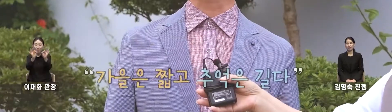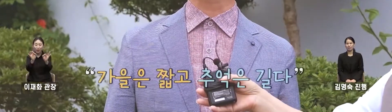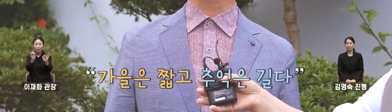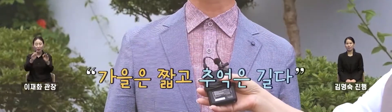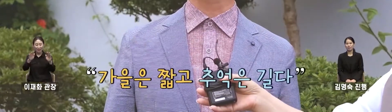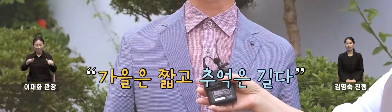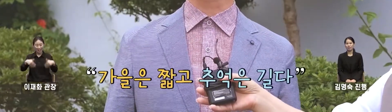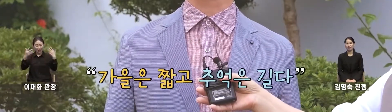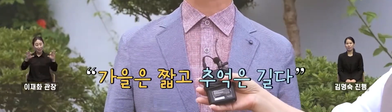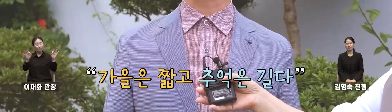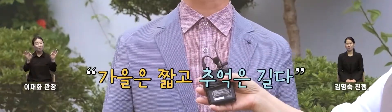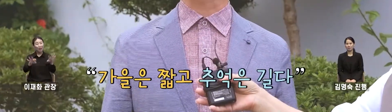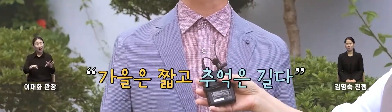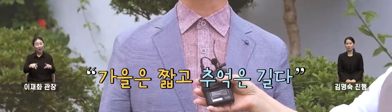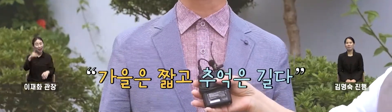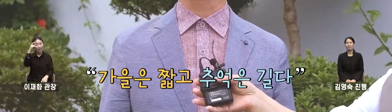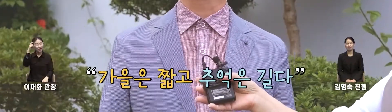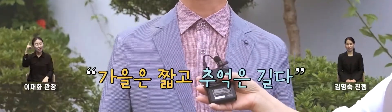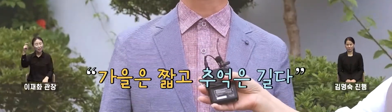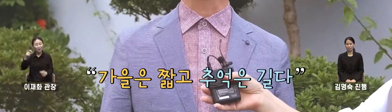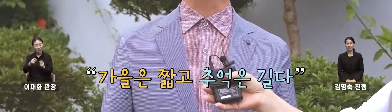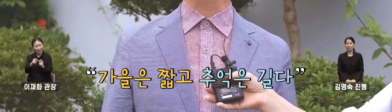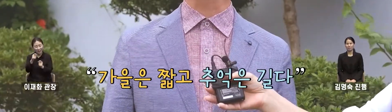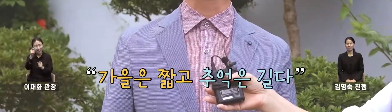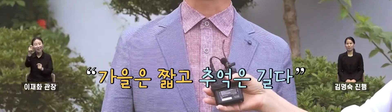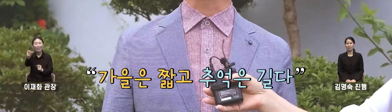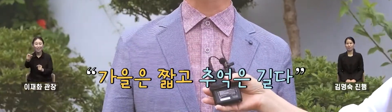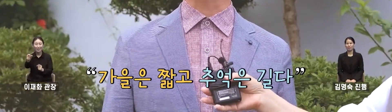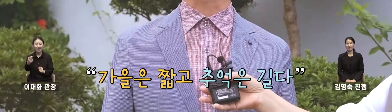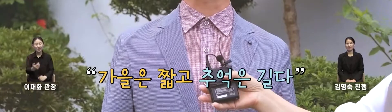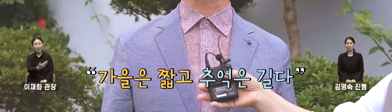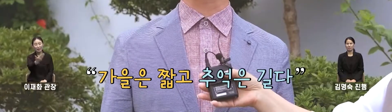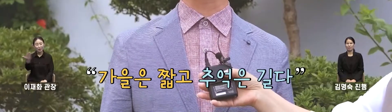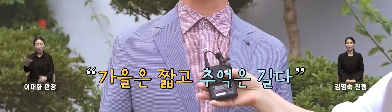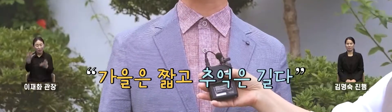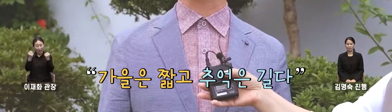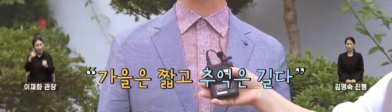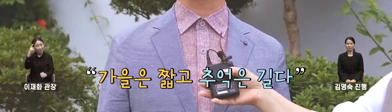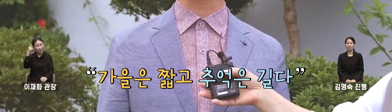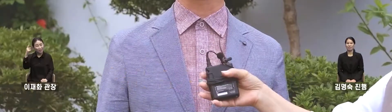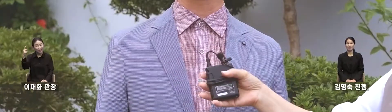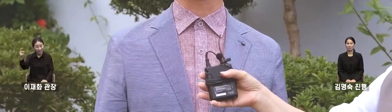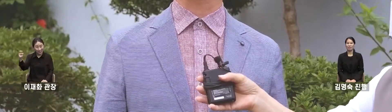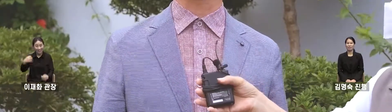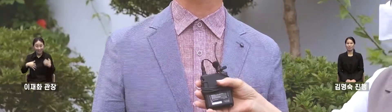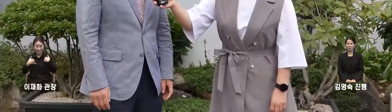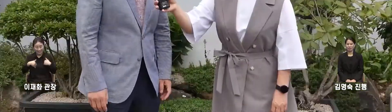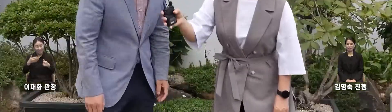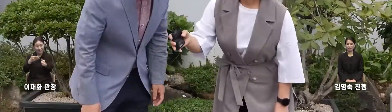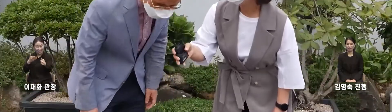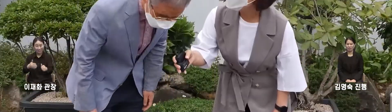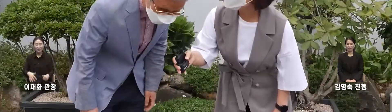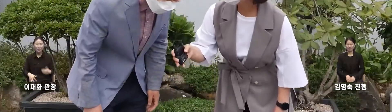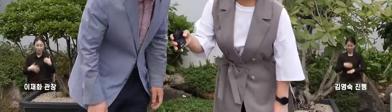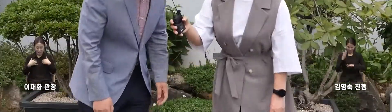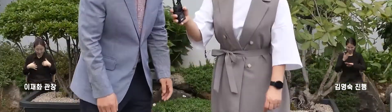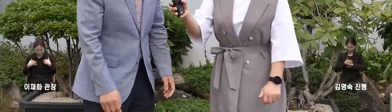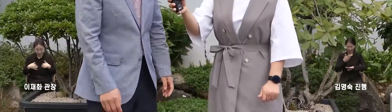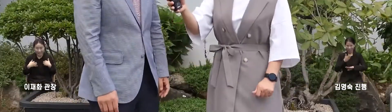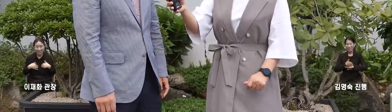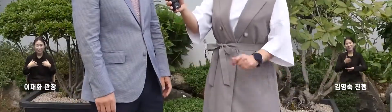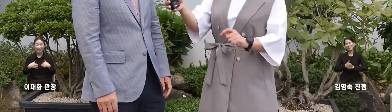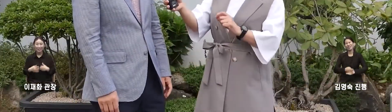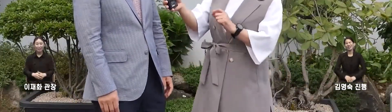가을은 짧고 추억은 길다고 하네요. 앞으로 많은 추억 만들었으면 좋겠습니다. 예, 반갑습니다.